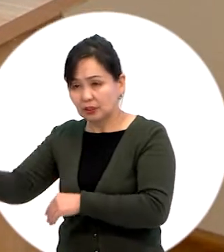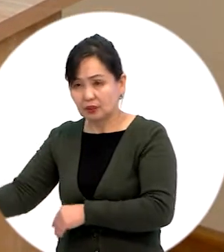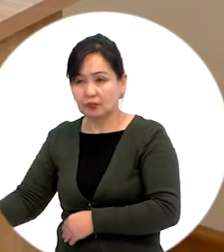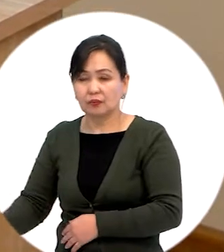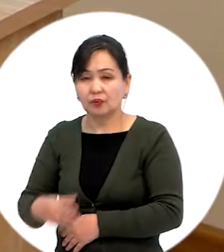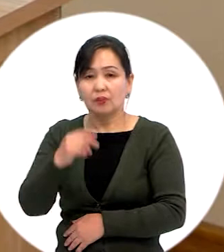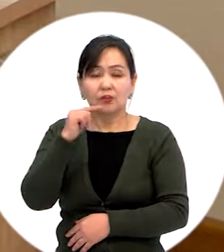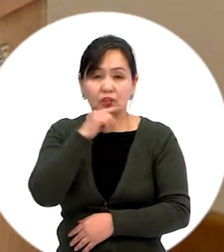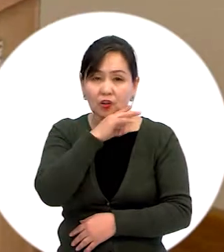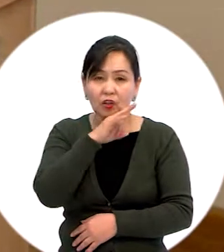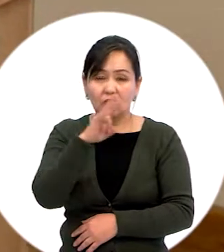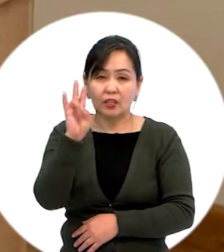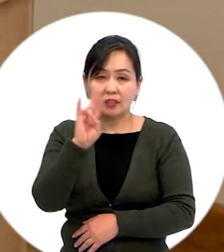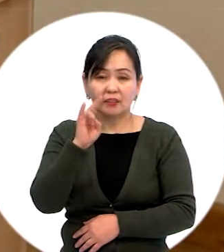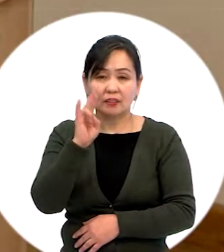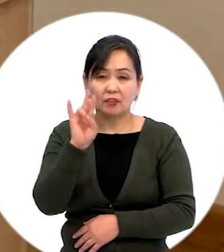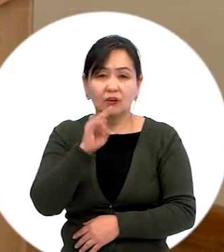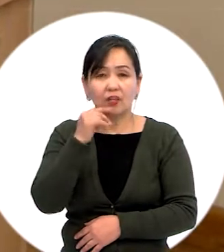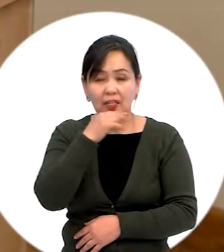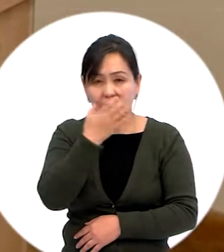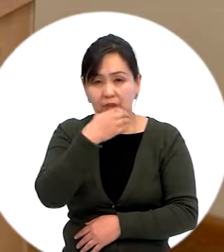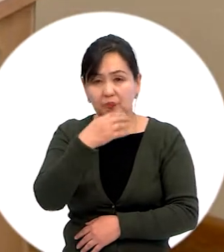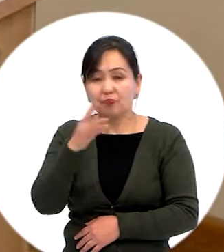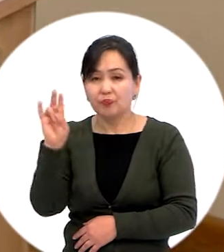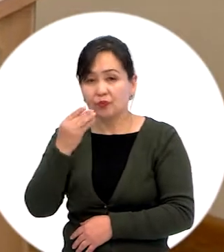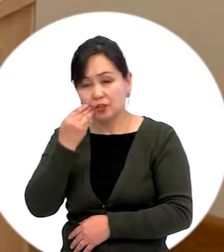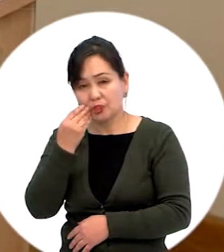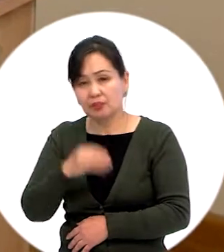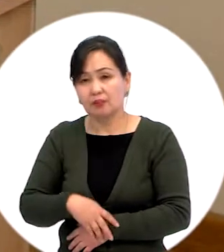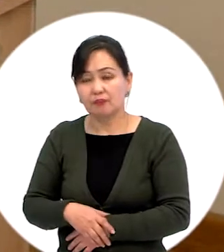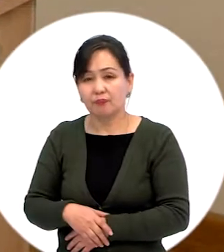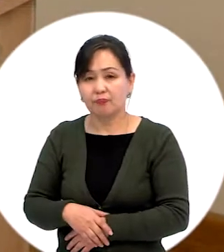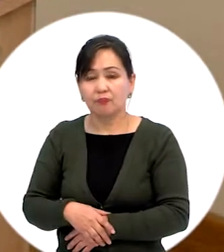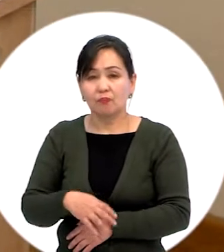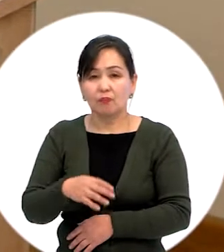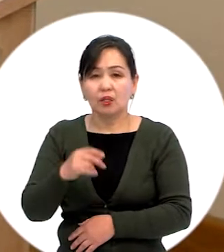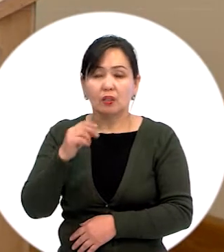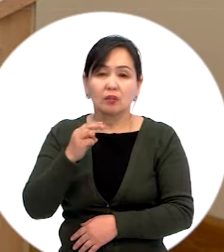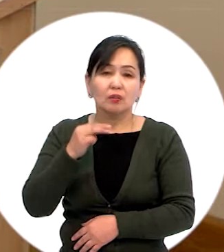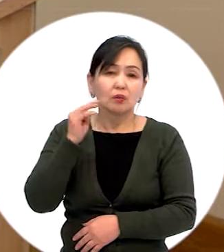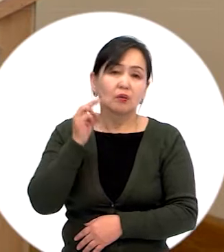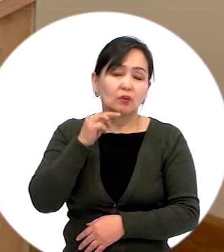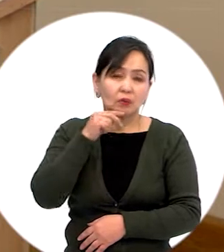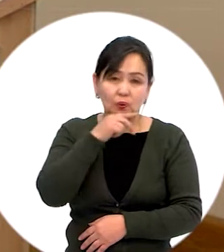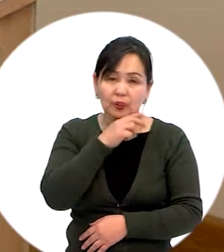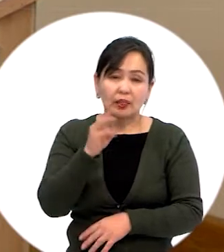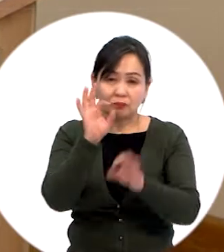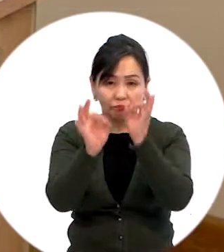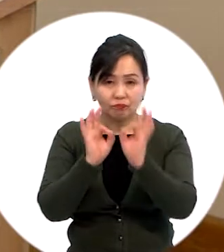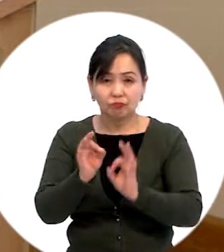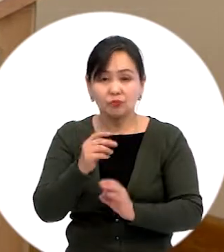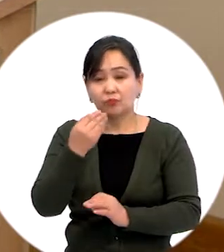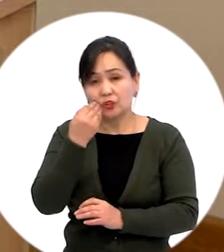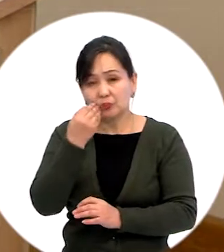жимс. Ногоон алим жимс байна. За, 7 нь бас жимс